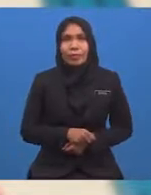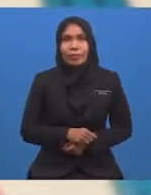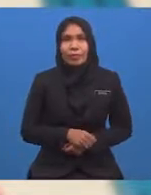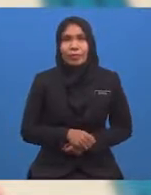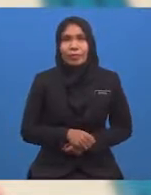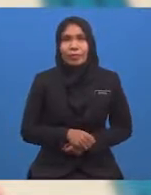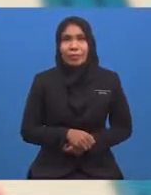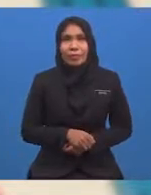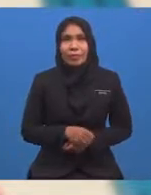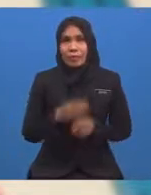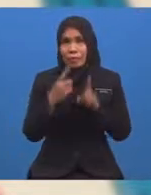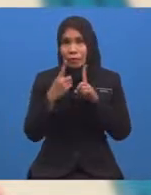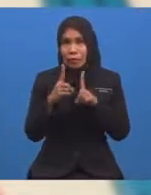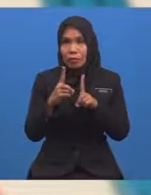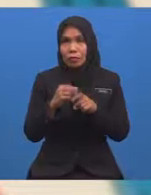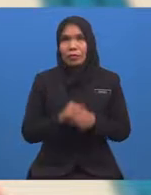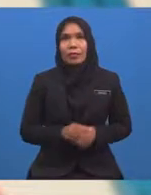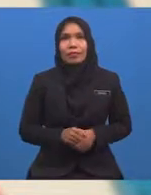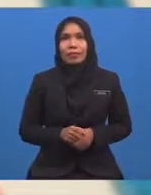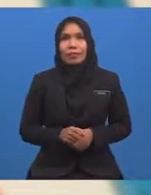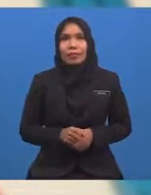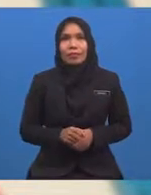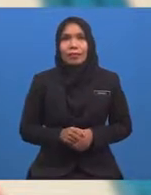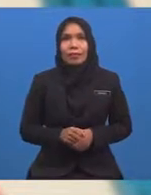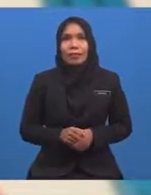dengan harga dua ringgit